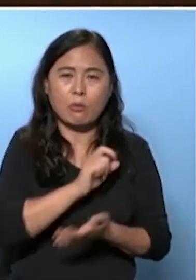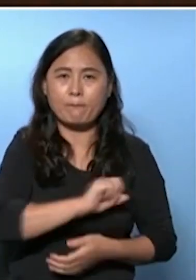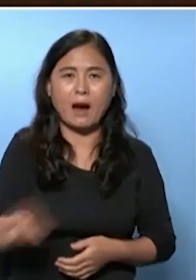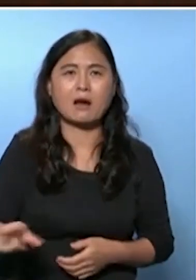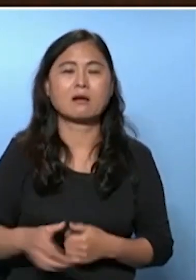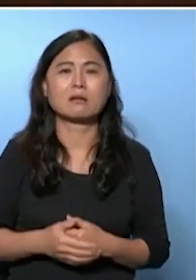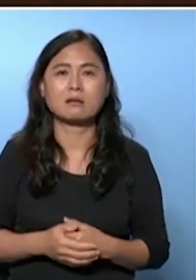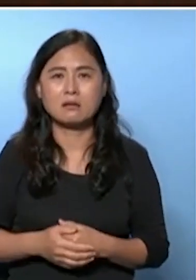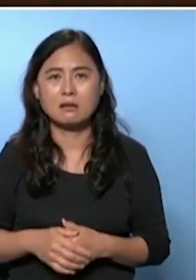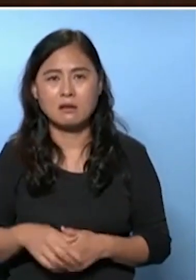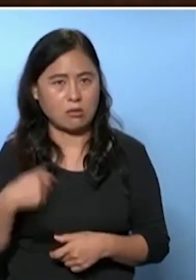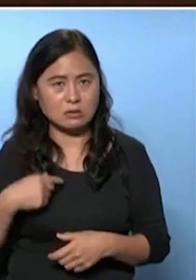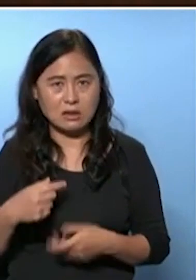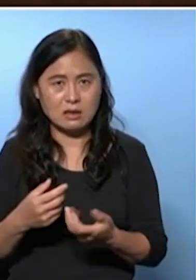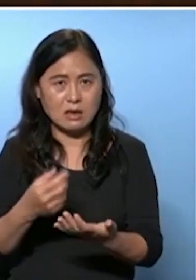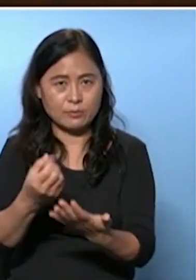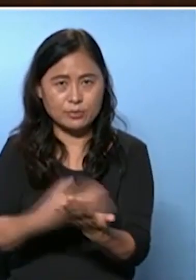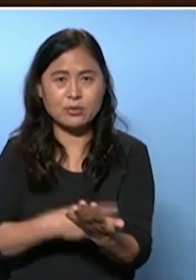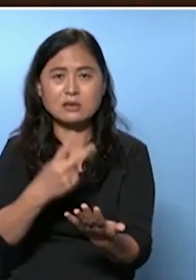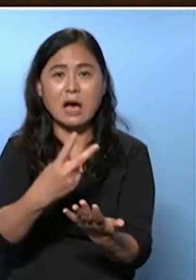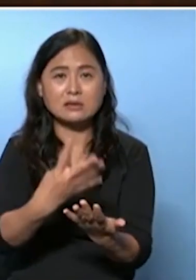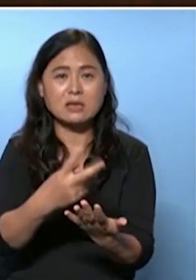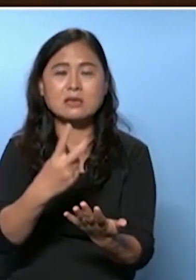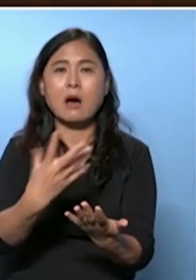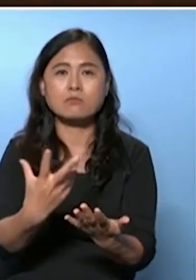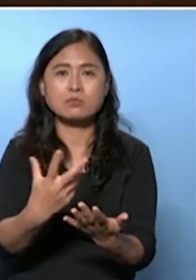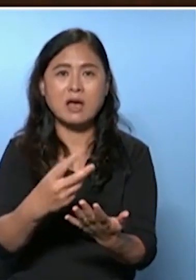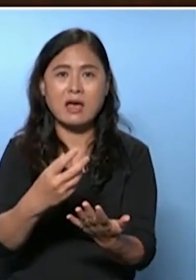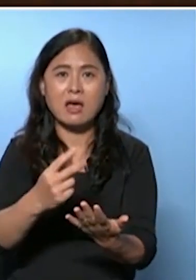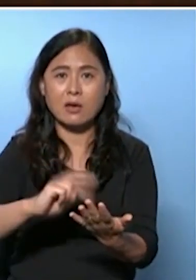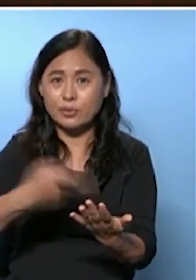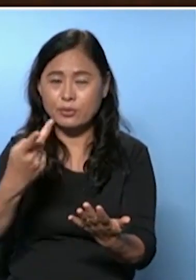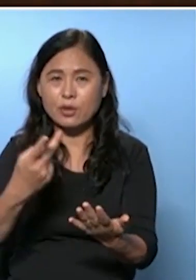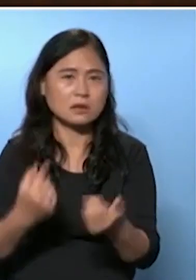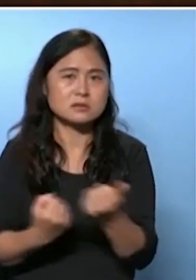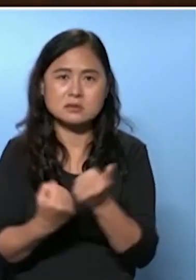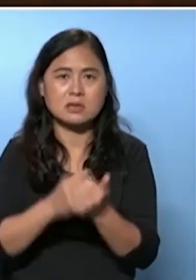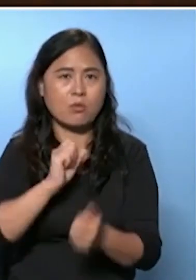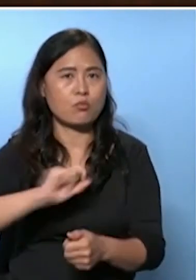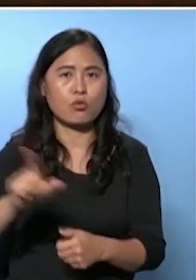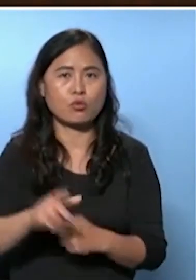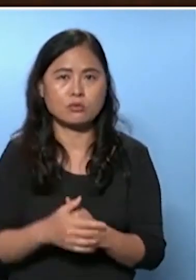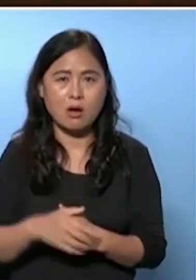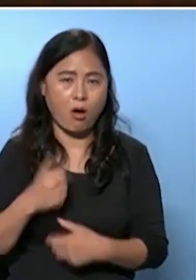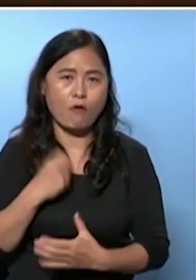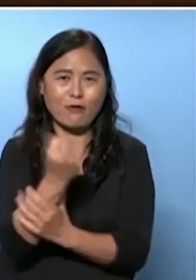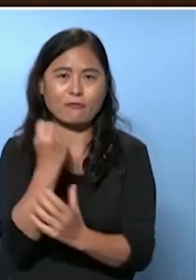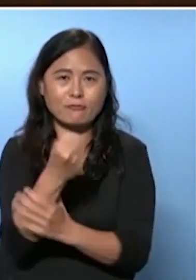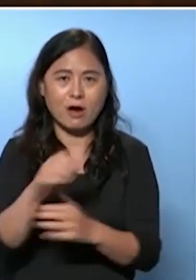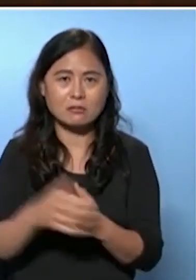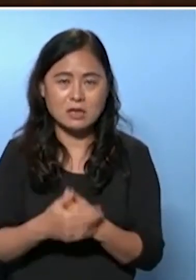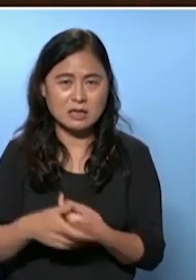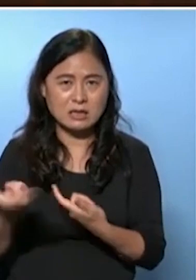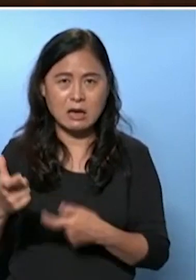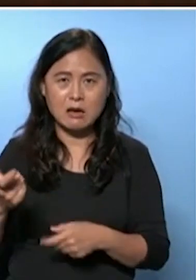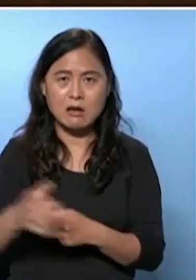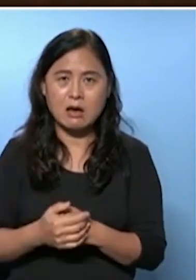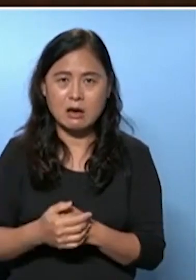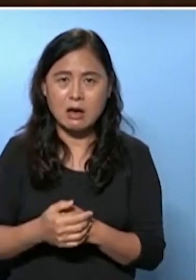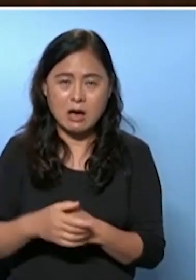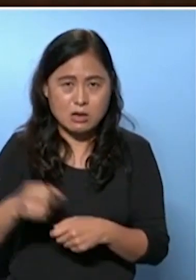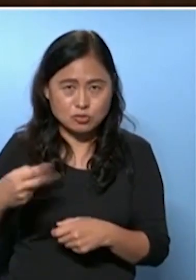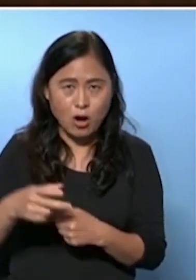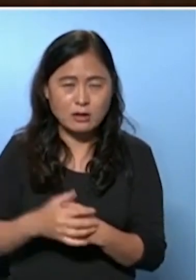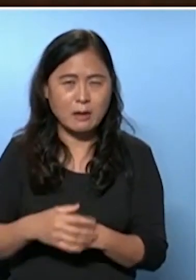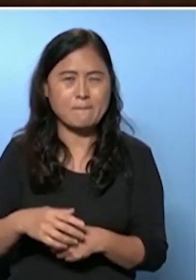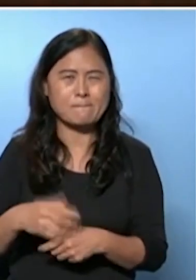所以我們一定不會支持24、25這些修訂，我們一定會反對這些修訂，不會被人做出這些無